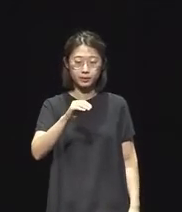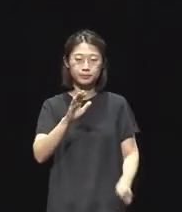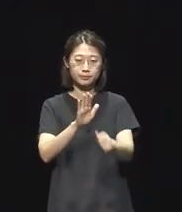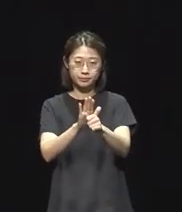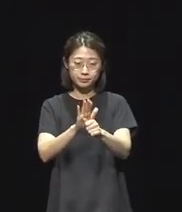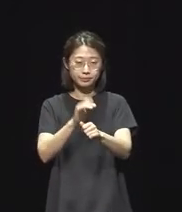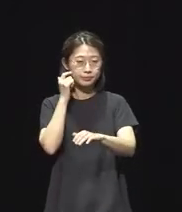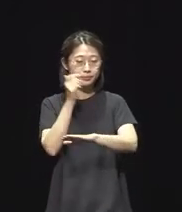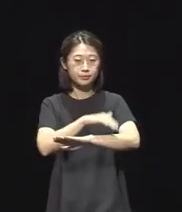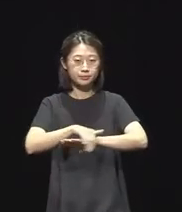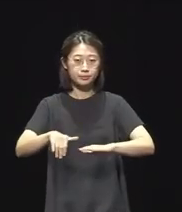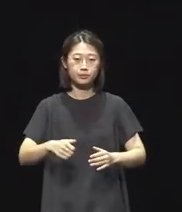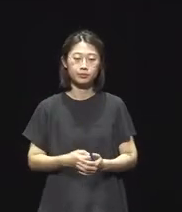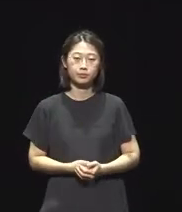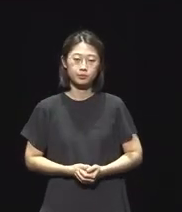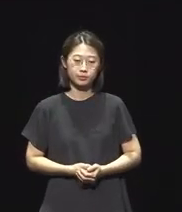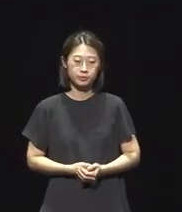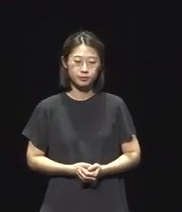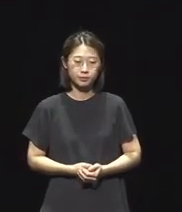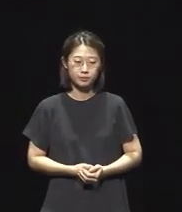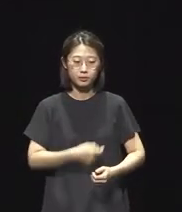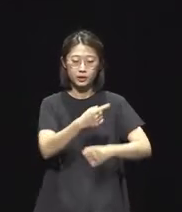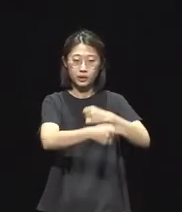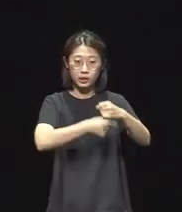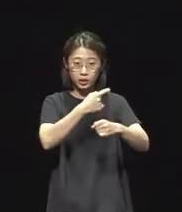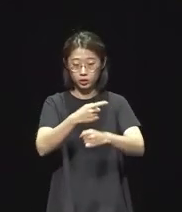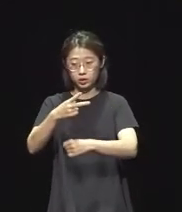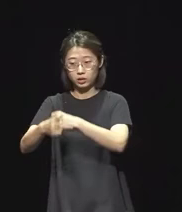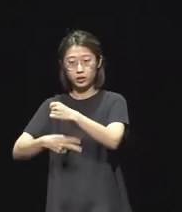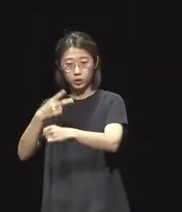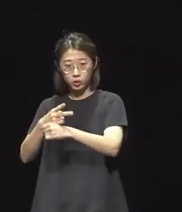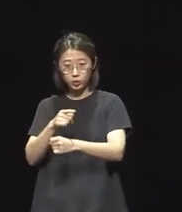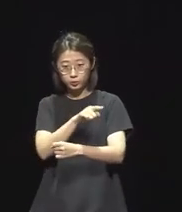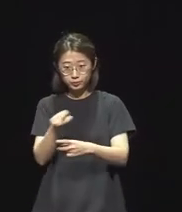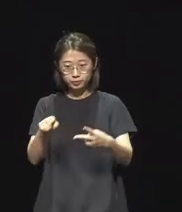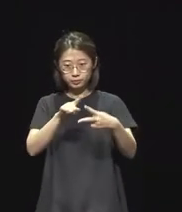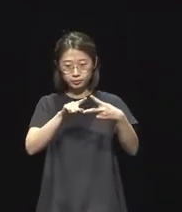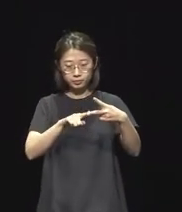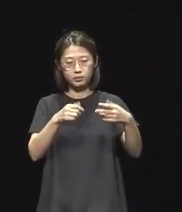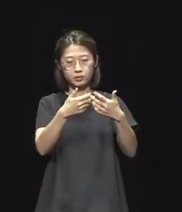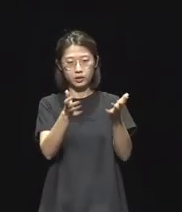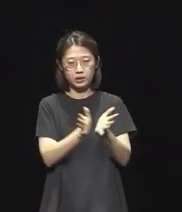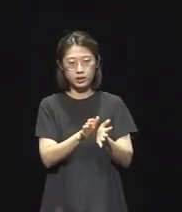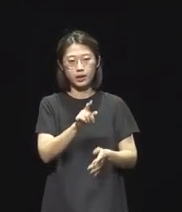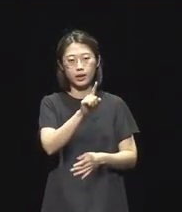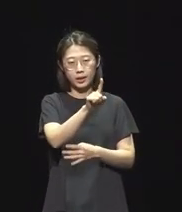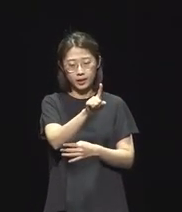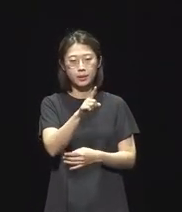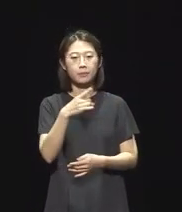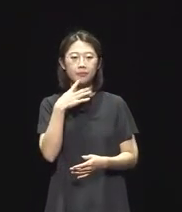됩니다. 1개년, 2개년 지원 모두 단체당 한 명만 배정됩니다.